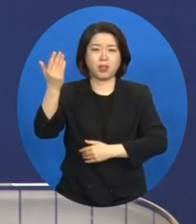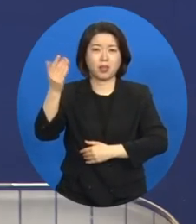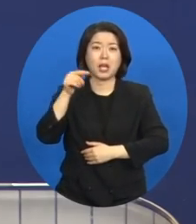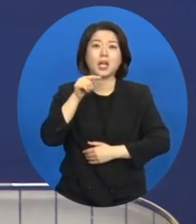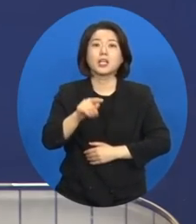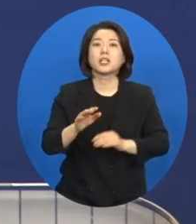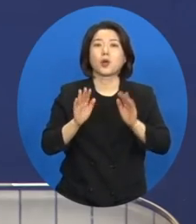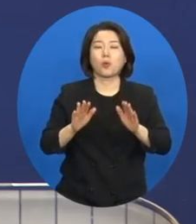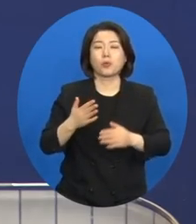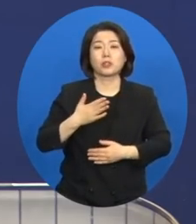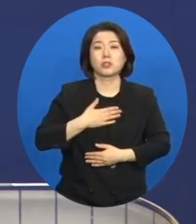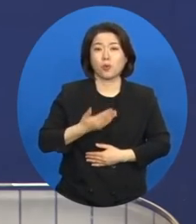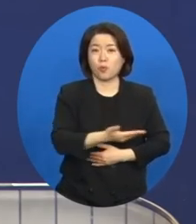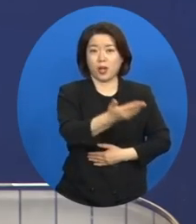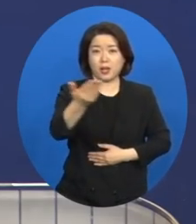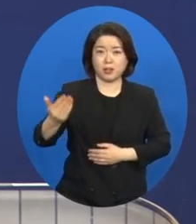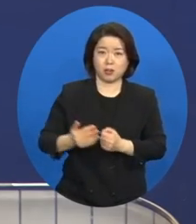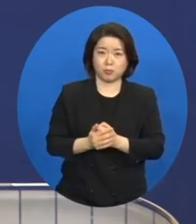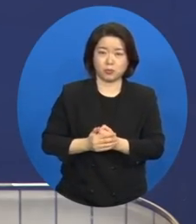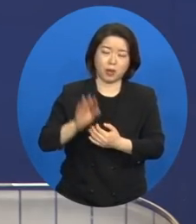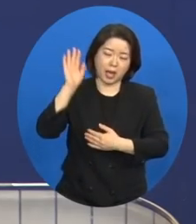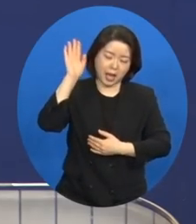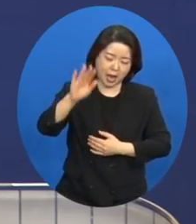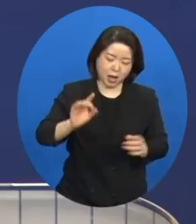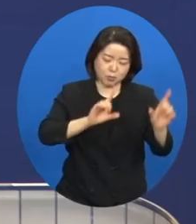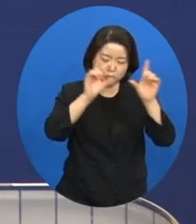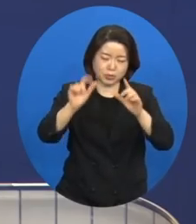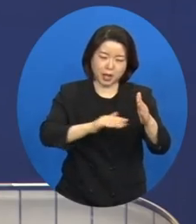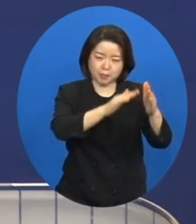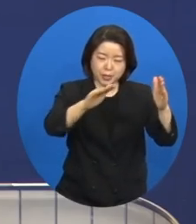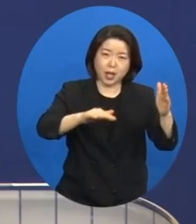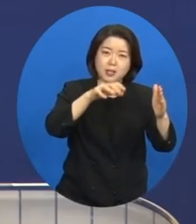오늘 저와 여러분들의 또한 삶의 가정에